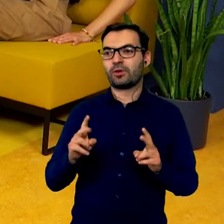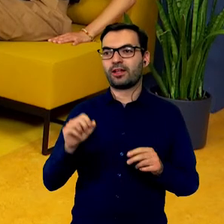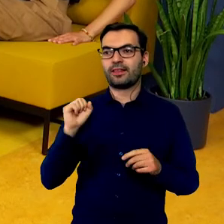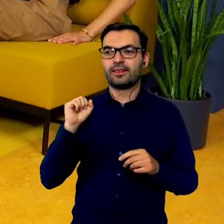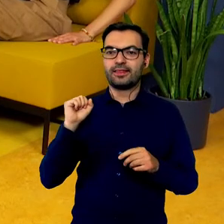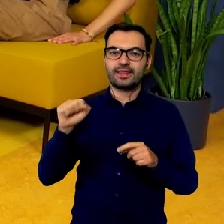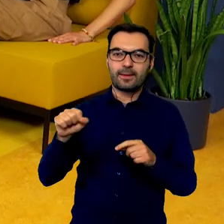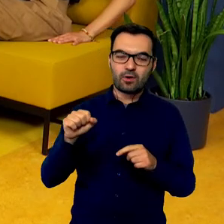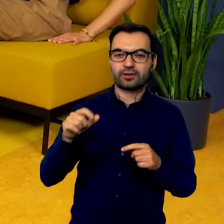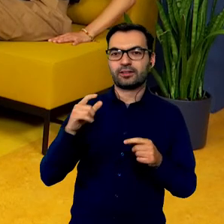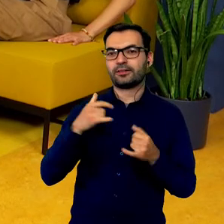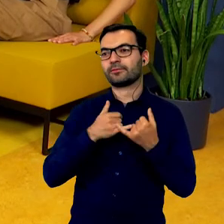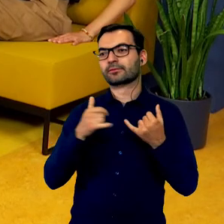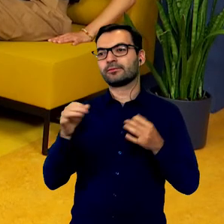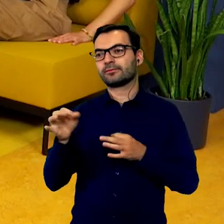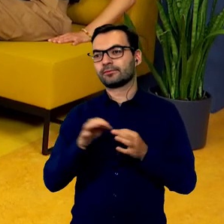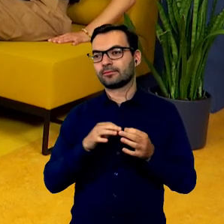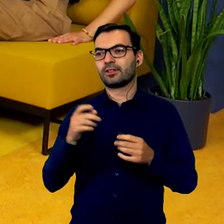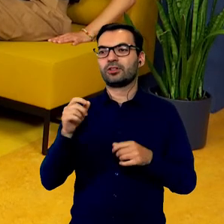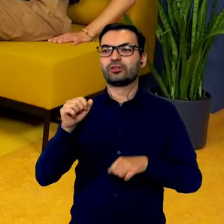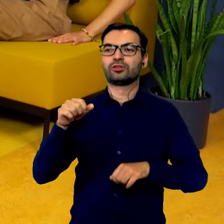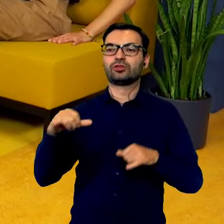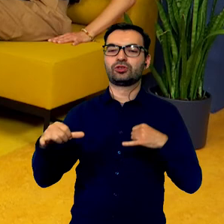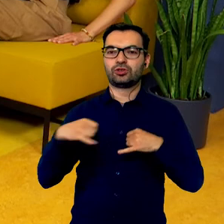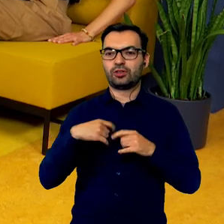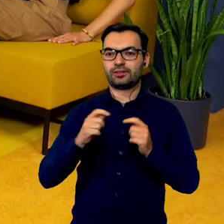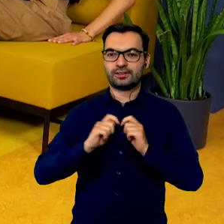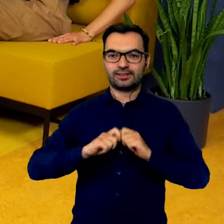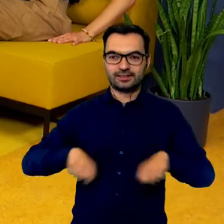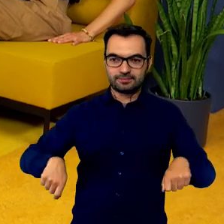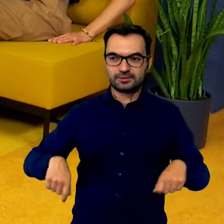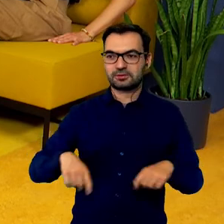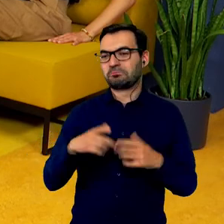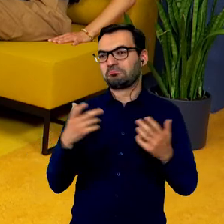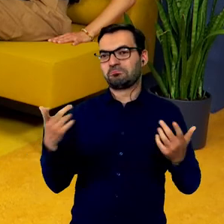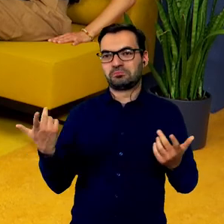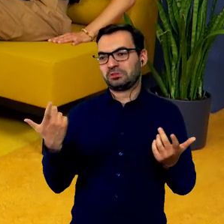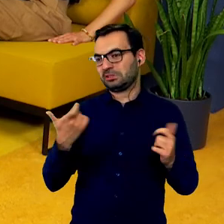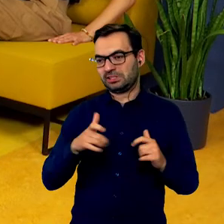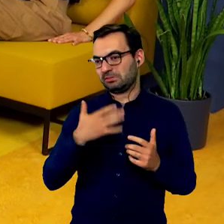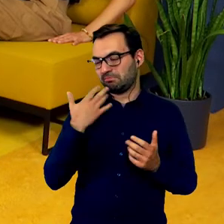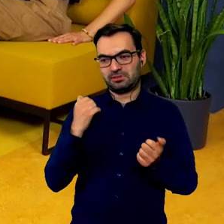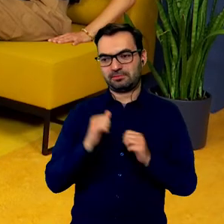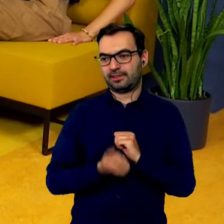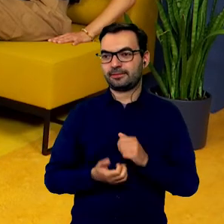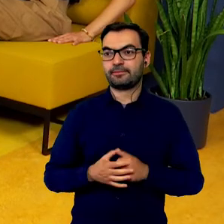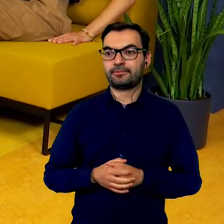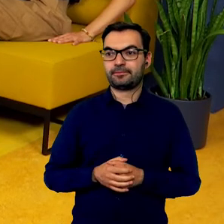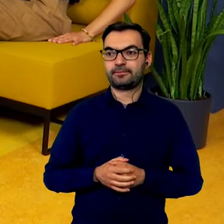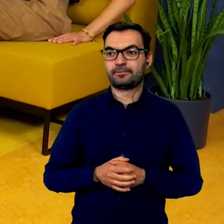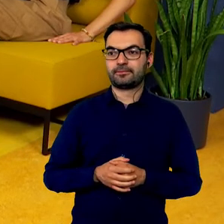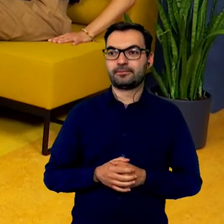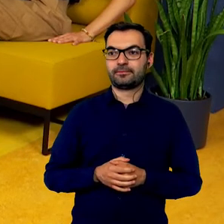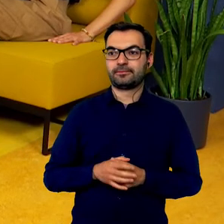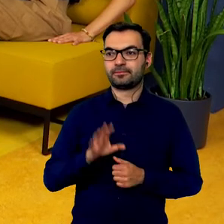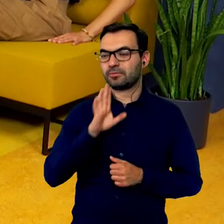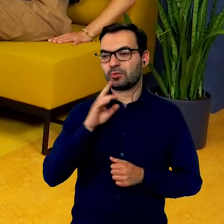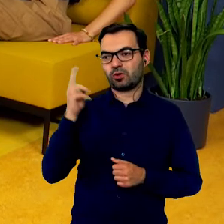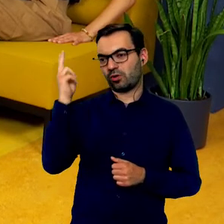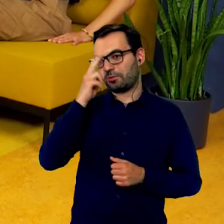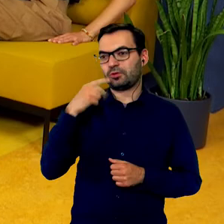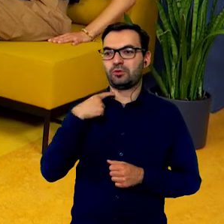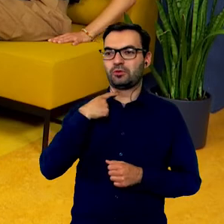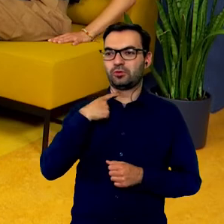po różnych historiach, rząd by dymisjonował po takich skandalach, tutaj nic się nie dzieje tak naprawdę. Tak jak w komunie,